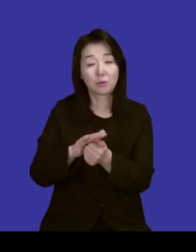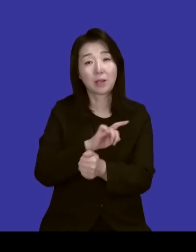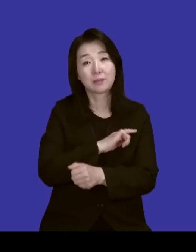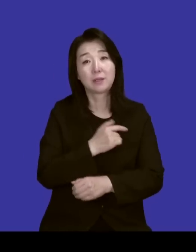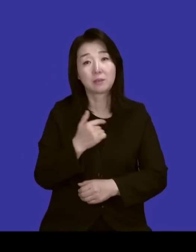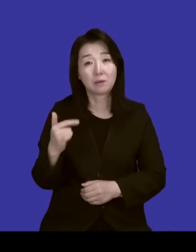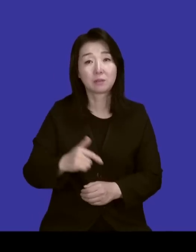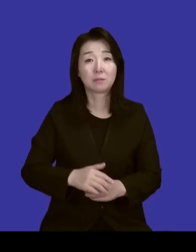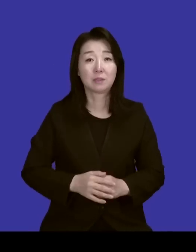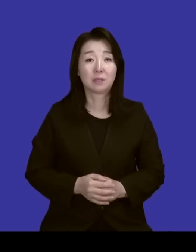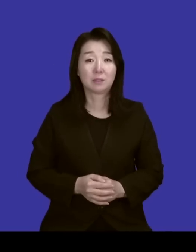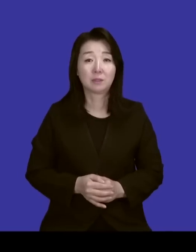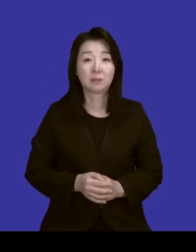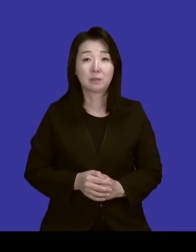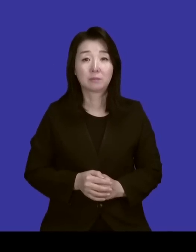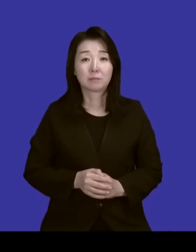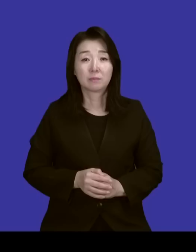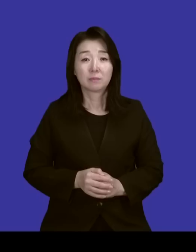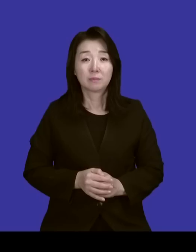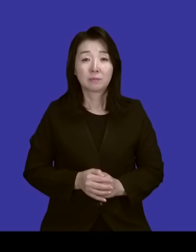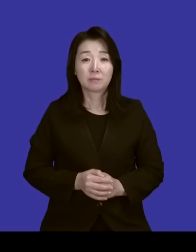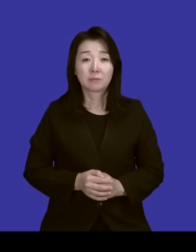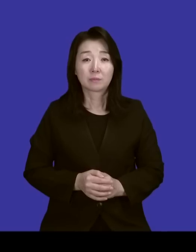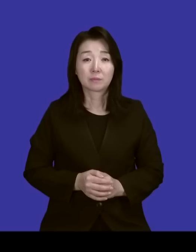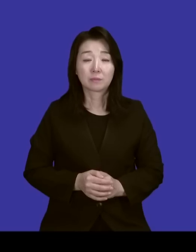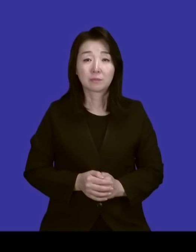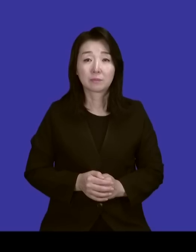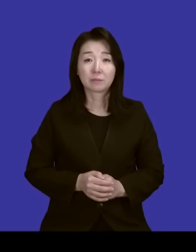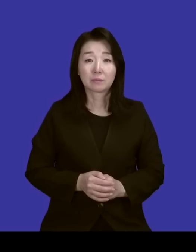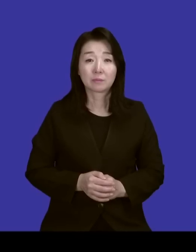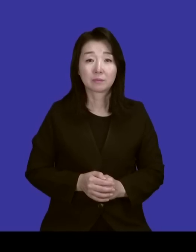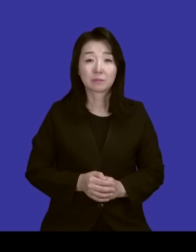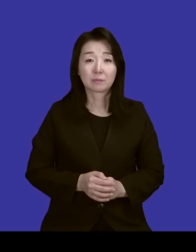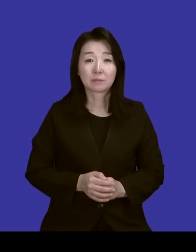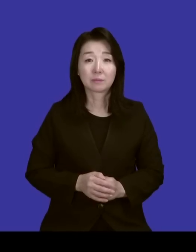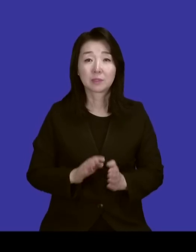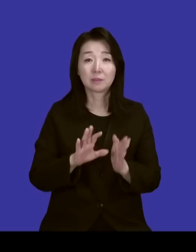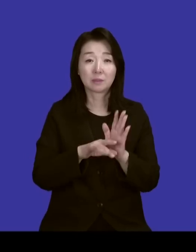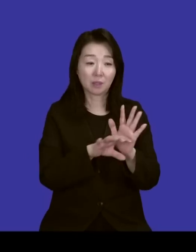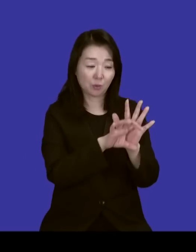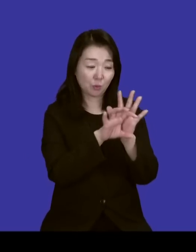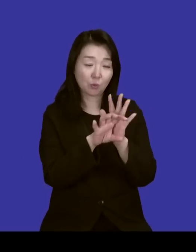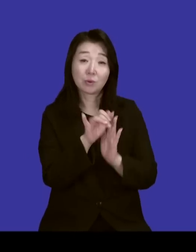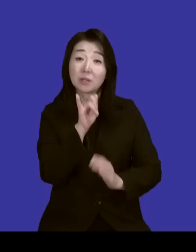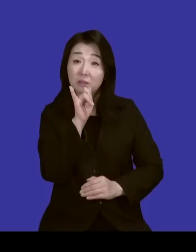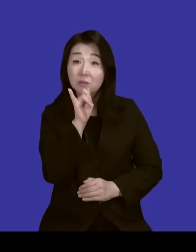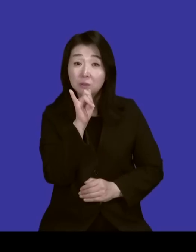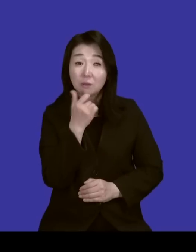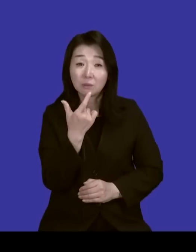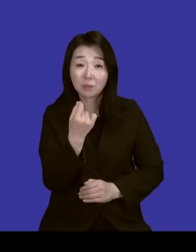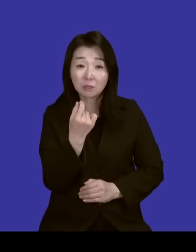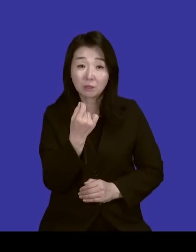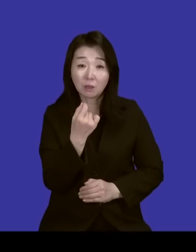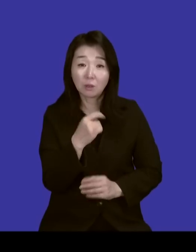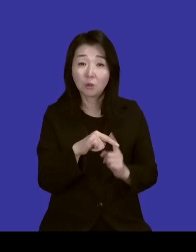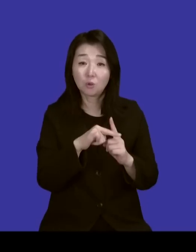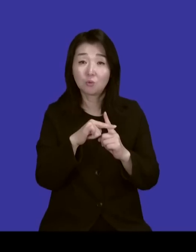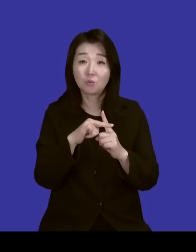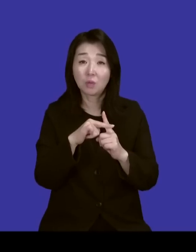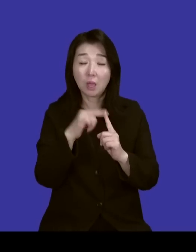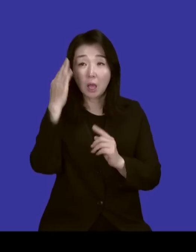네. 좋겠네요. 다행히 그때 예. 우리가 한참 이 코로나 팬데믹 때문에 예. 무조건